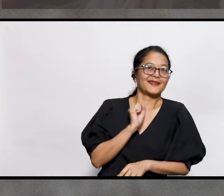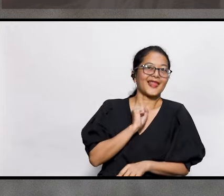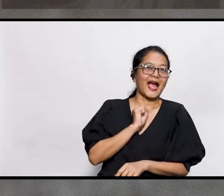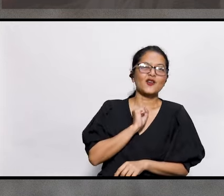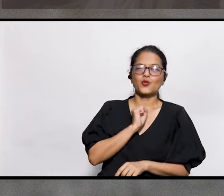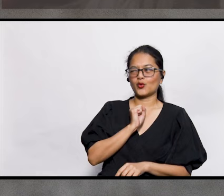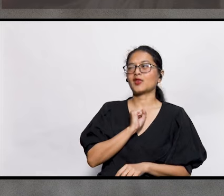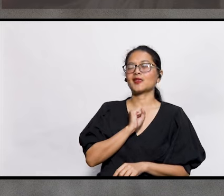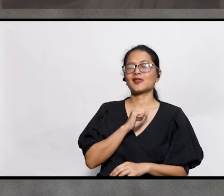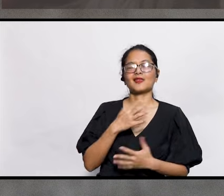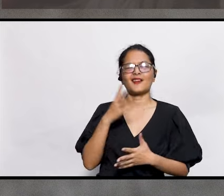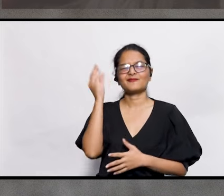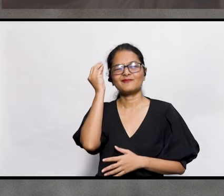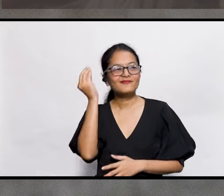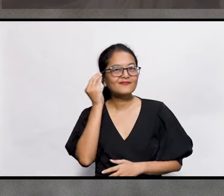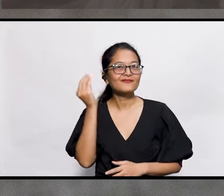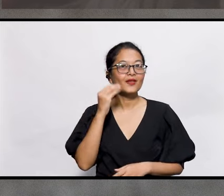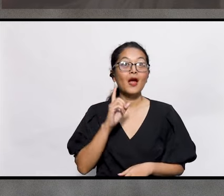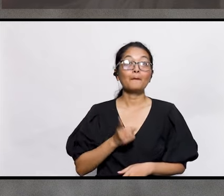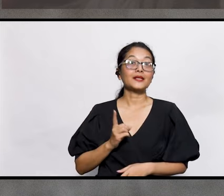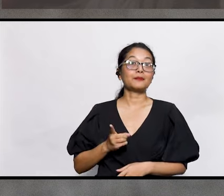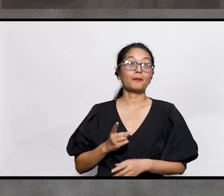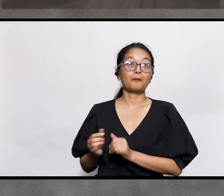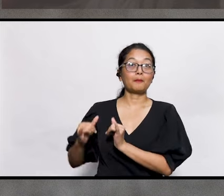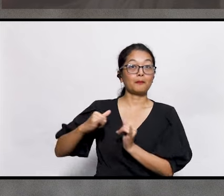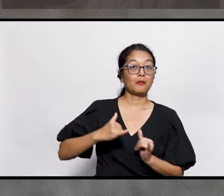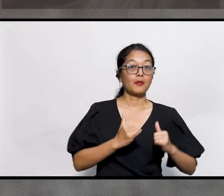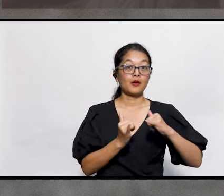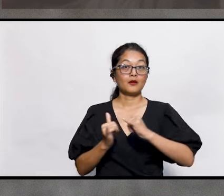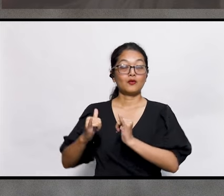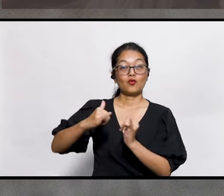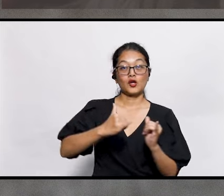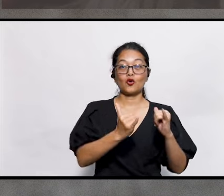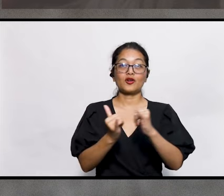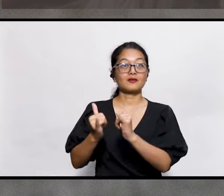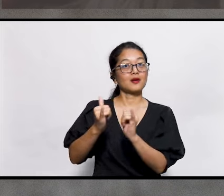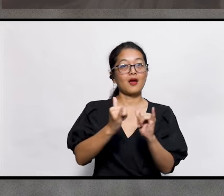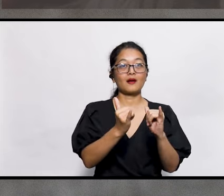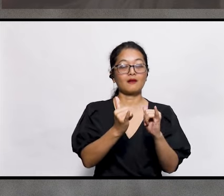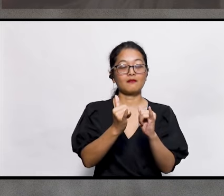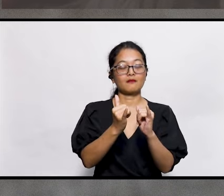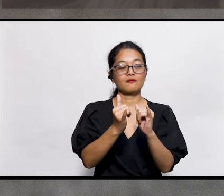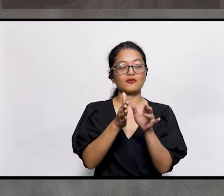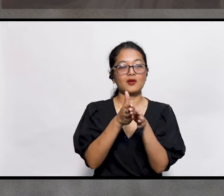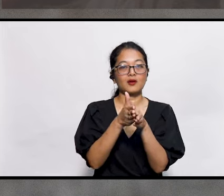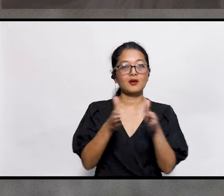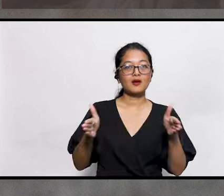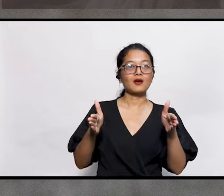karena karena ee sungai laut Jordan Sungai Jordan pun dibelah oleh tuh